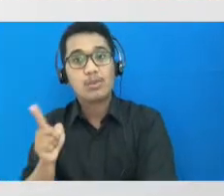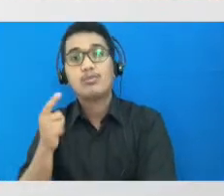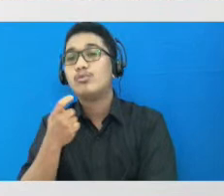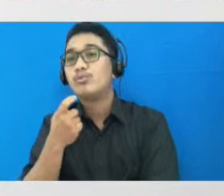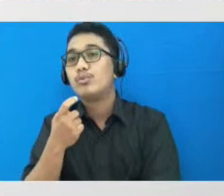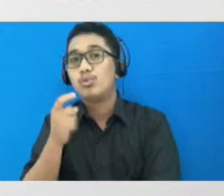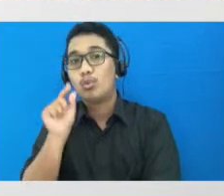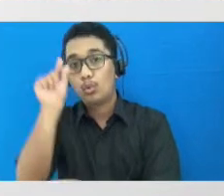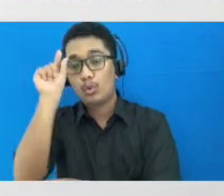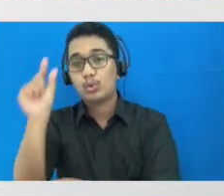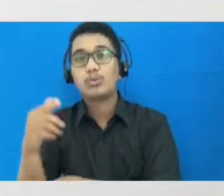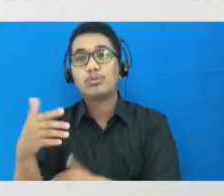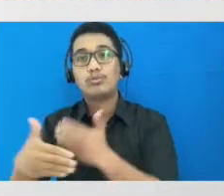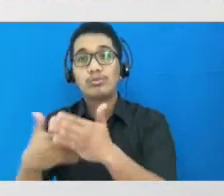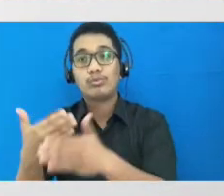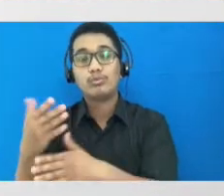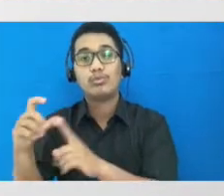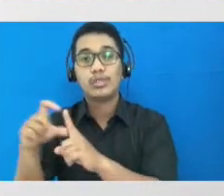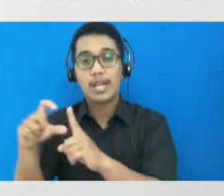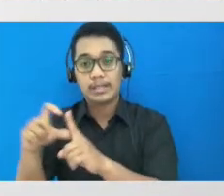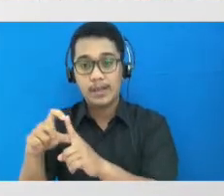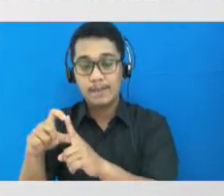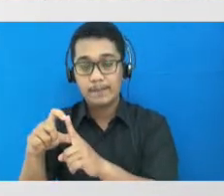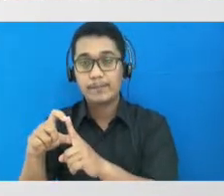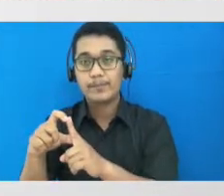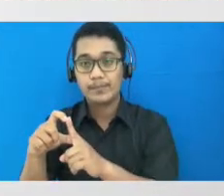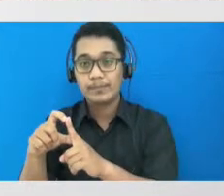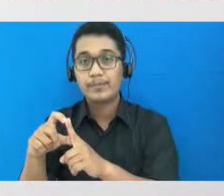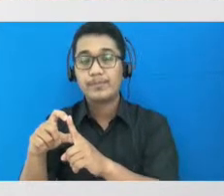kepada pengelola data, kepada penyedia platform,